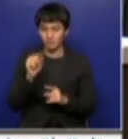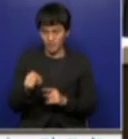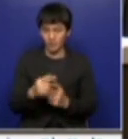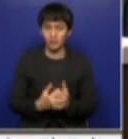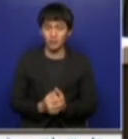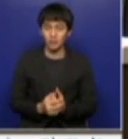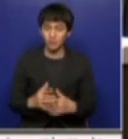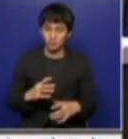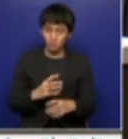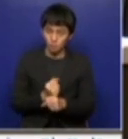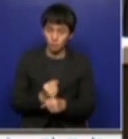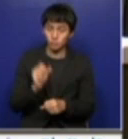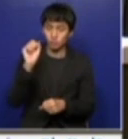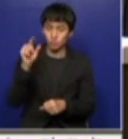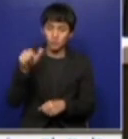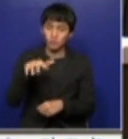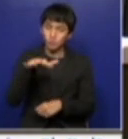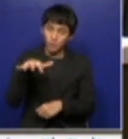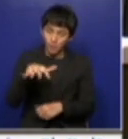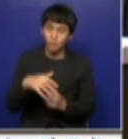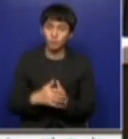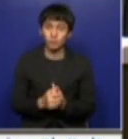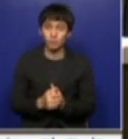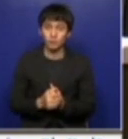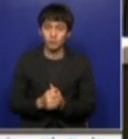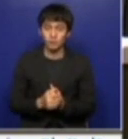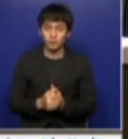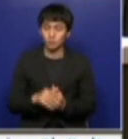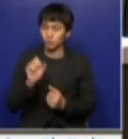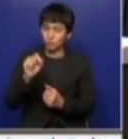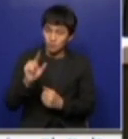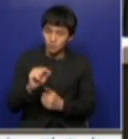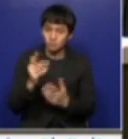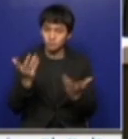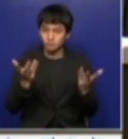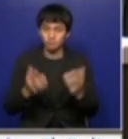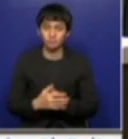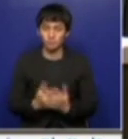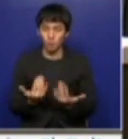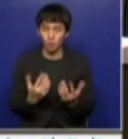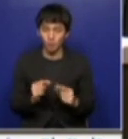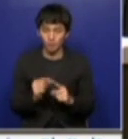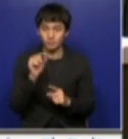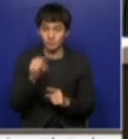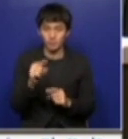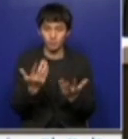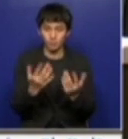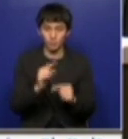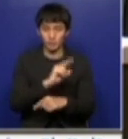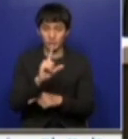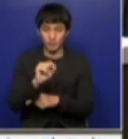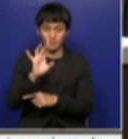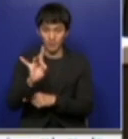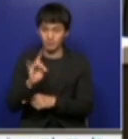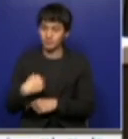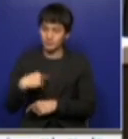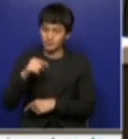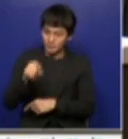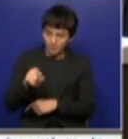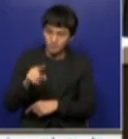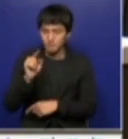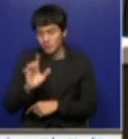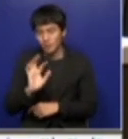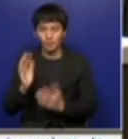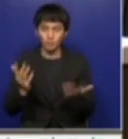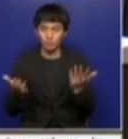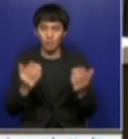ชั่วคราวหรือไม่เราฟ้องแต่ชนเฉินครับเมื่อวันที่ 18ท่านจะสั่งหรือไม่สั่งก็แล้วแต่นะครับ